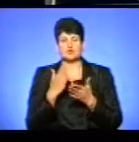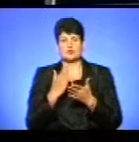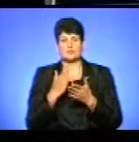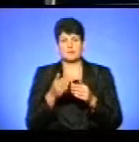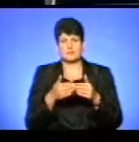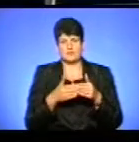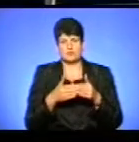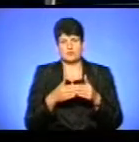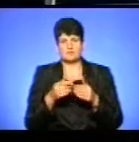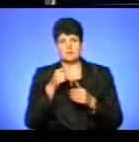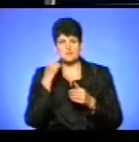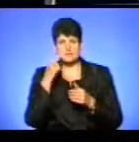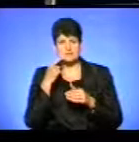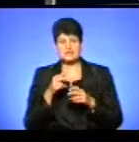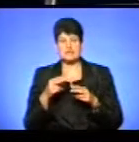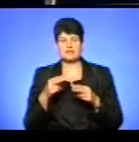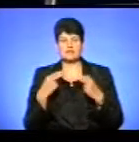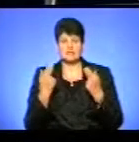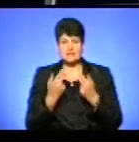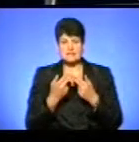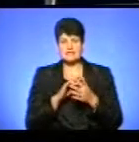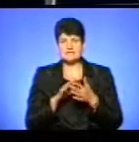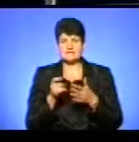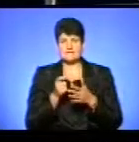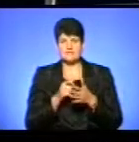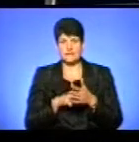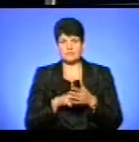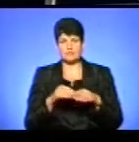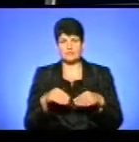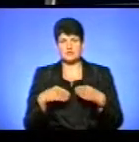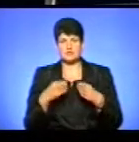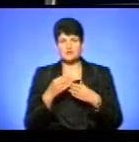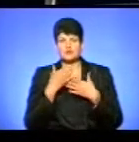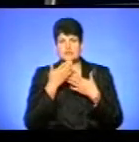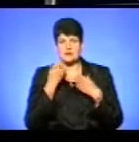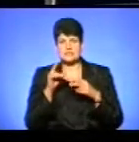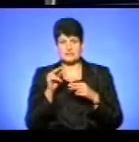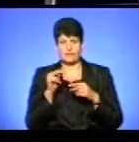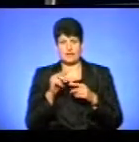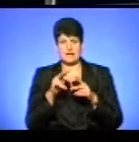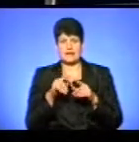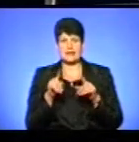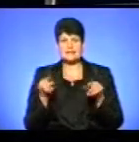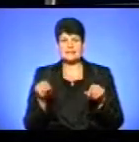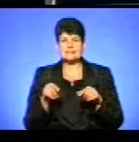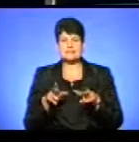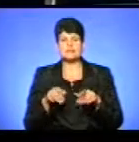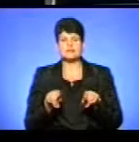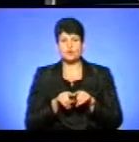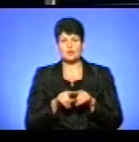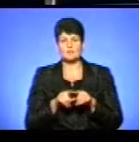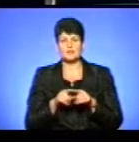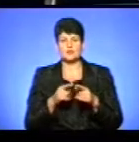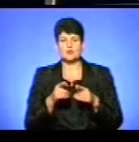Федерацією. Не вимкнуть і передавачі місцевих та регіональних телекомпаній, що не мають цифрової ліцензії, а також суспільне мовлення та